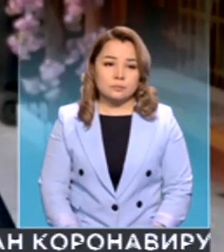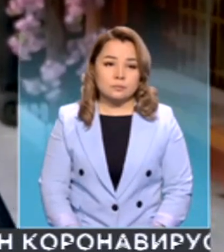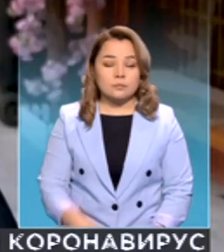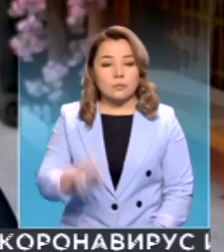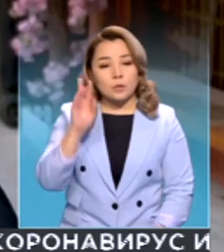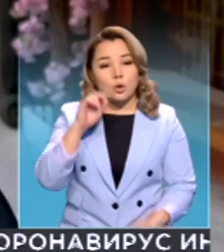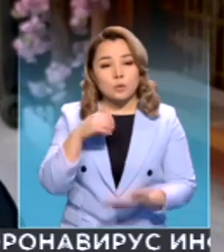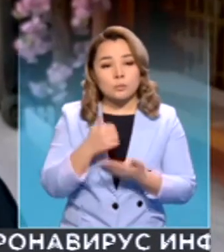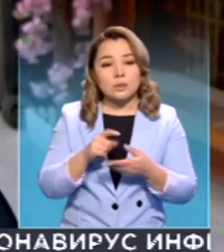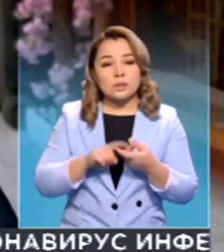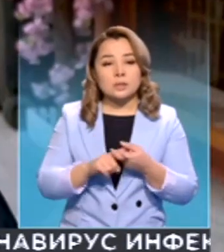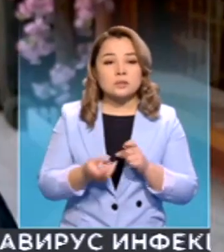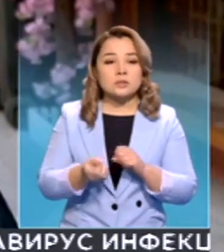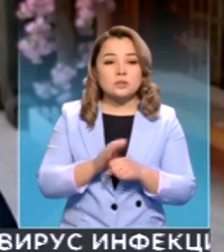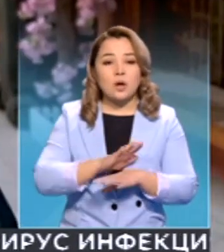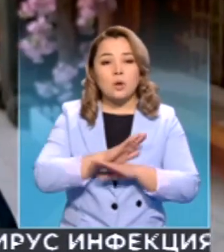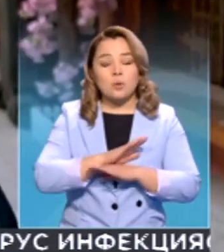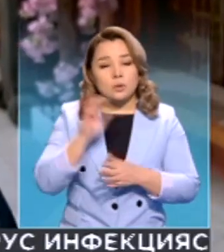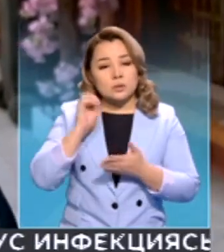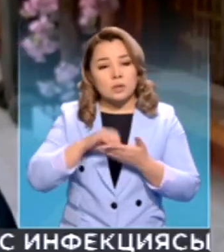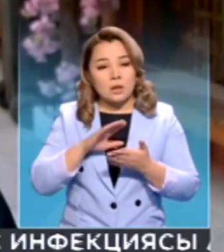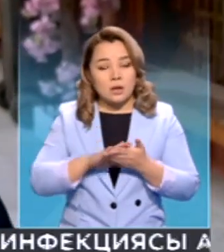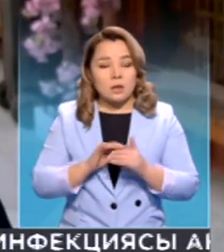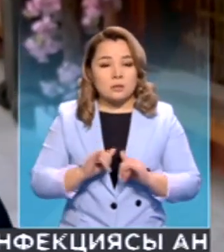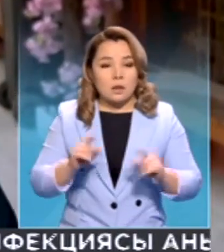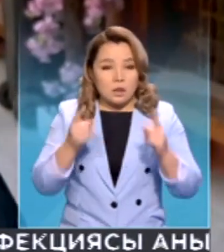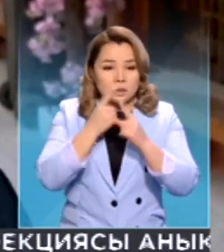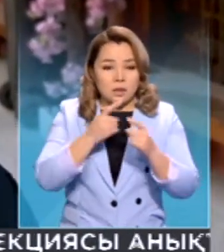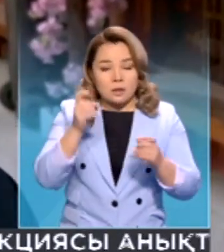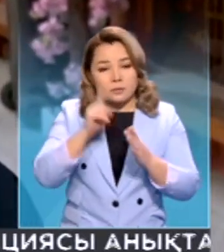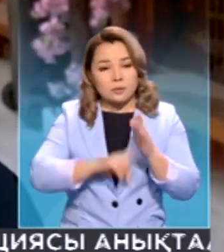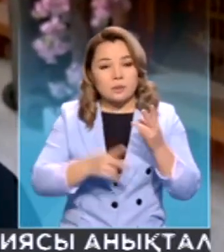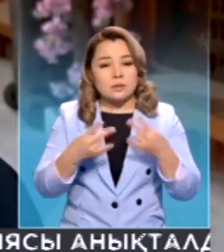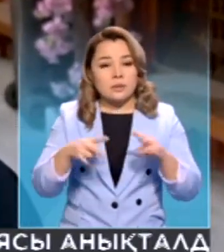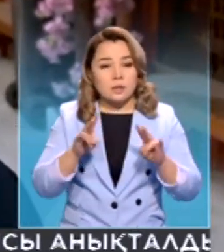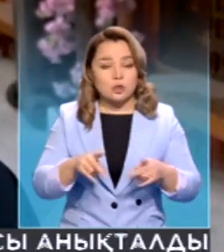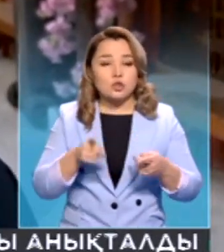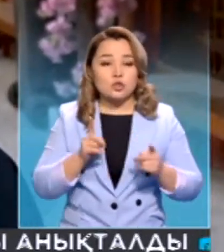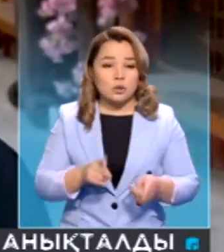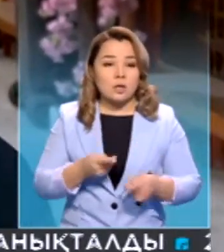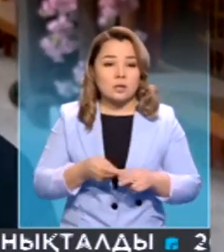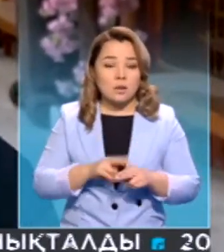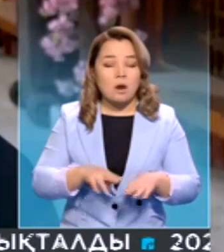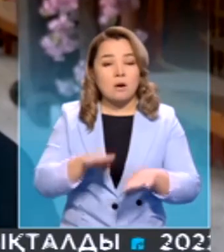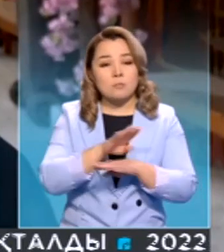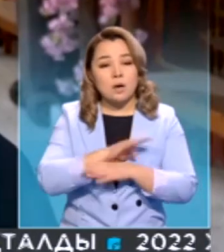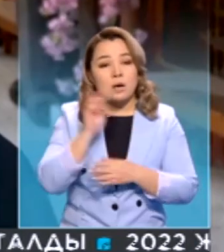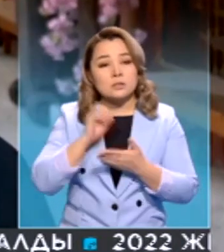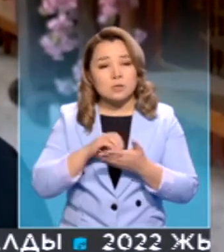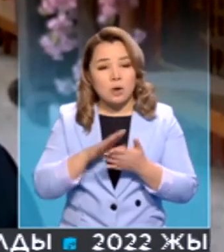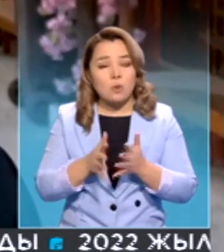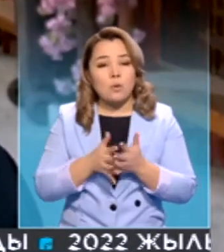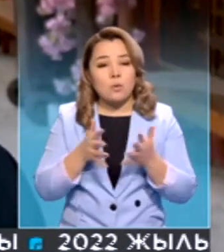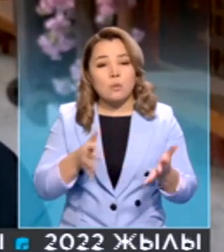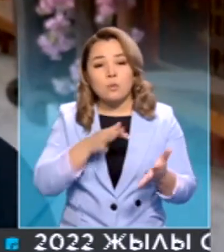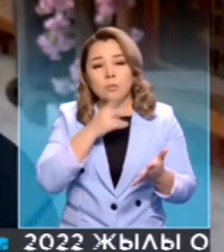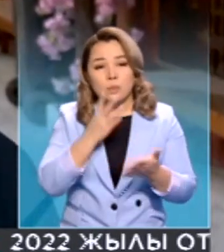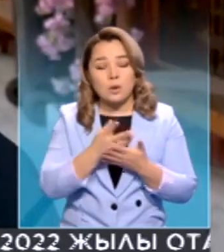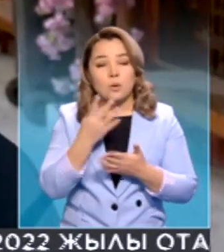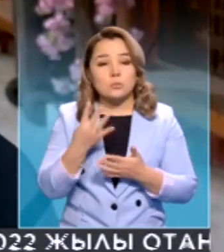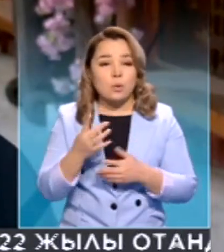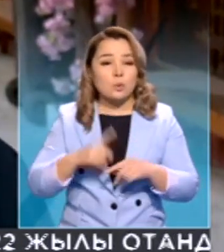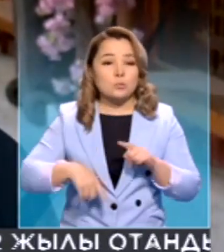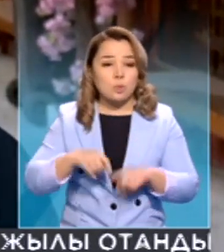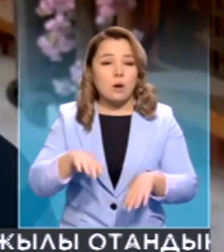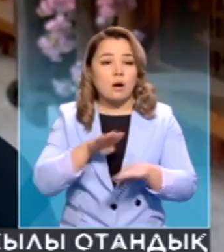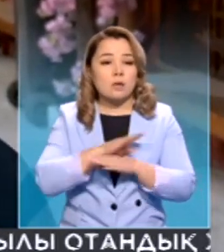Үкімет коронавирустан көз жұмғандардың санын жария етті, бірақ оған сенуге болмайды. Шын мәнісінде марқұмдардың саны әлде қайда көп. Менің 4 туысым